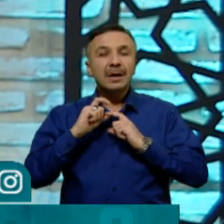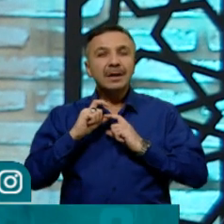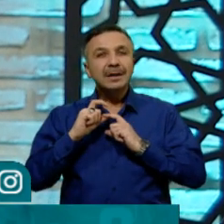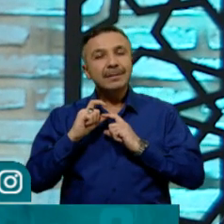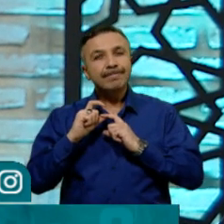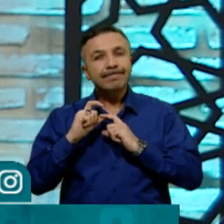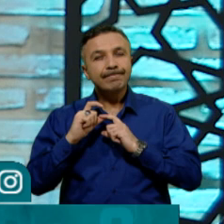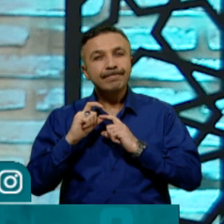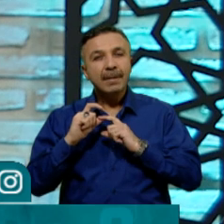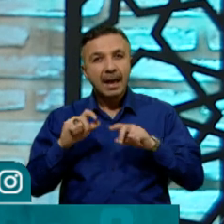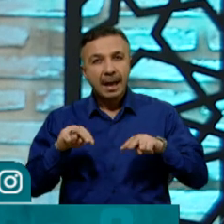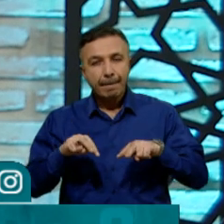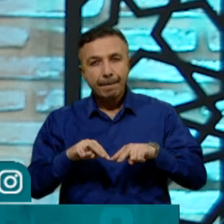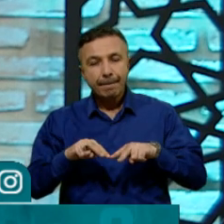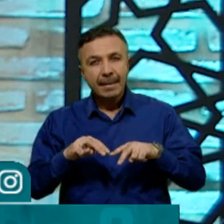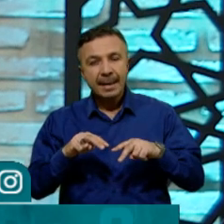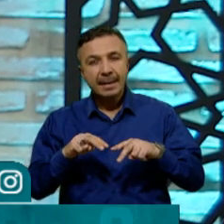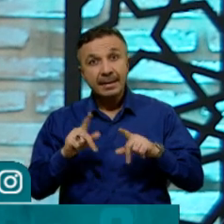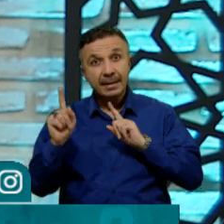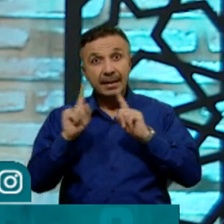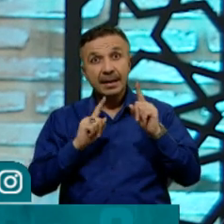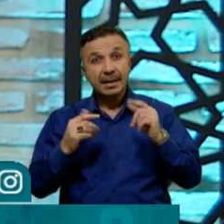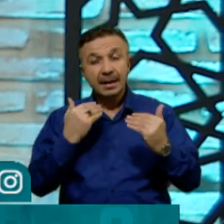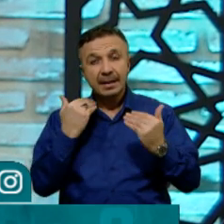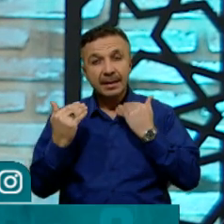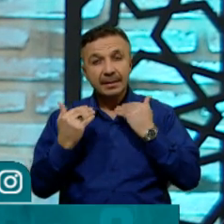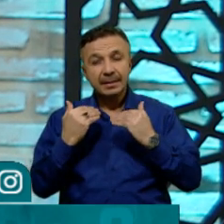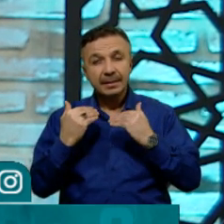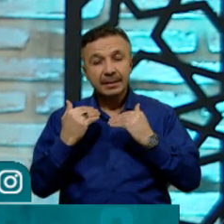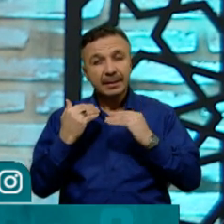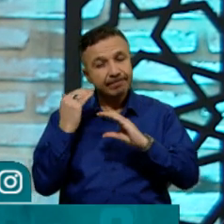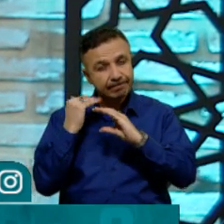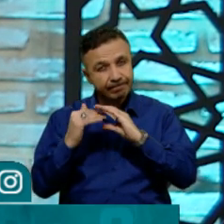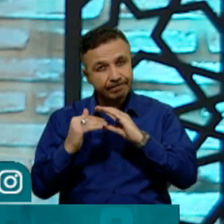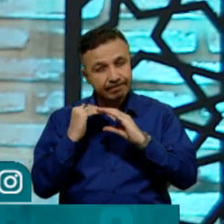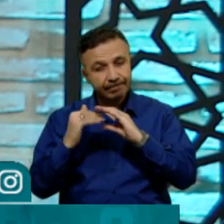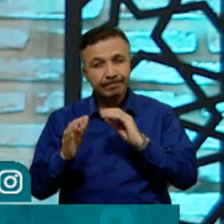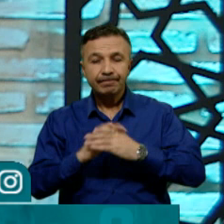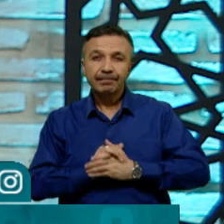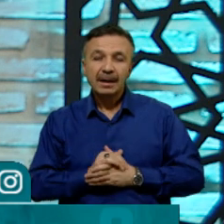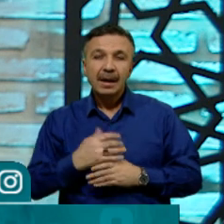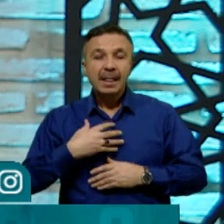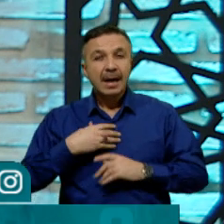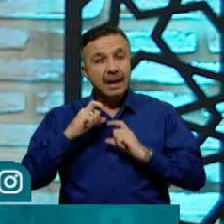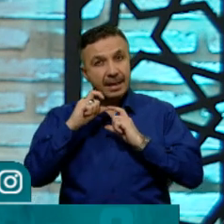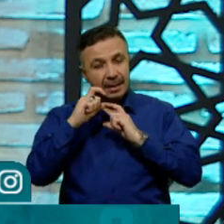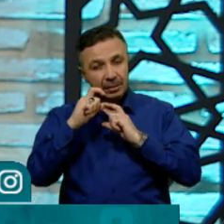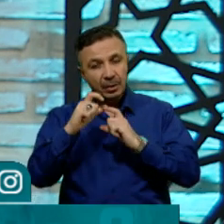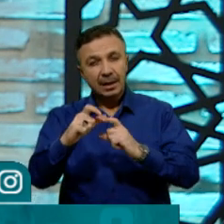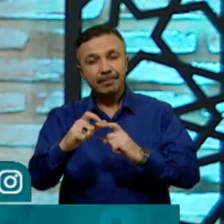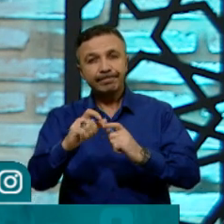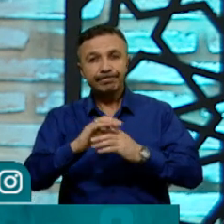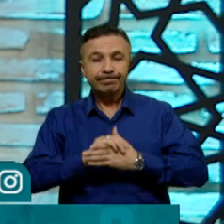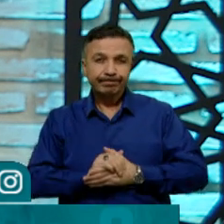bir şekilde ulaştırmak isteyen izleyicilerimiz olabilir Onlar için e-posta adresimize hatırlatalım diyanete soralım et